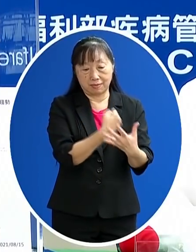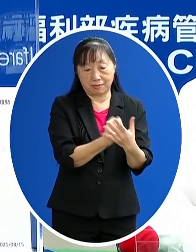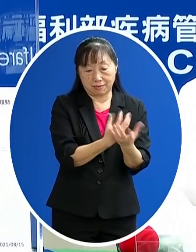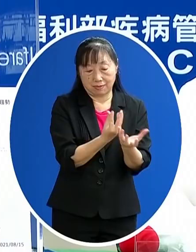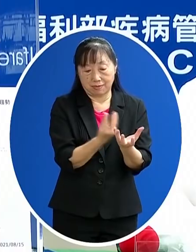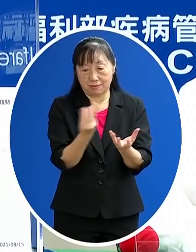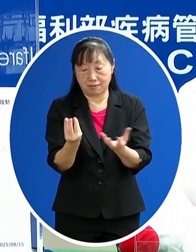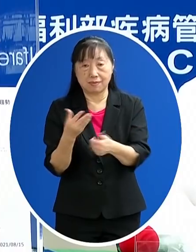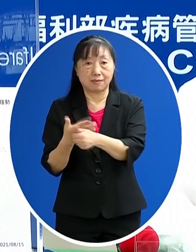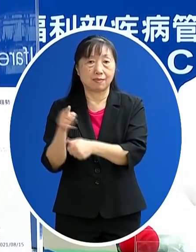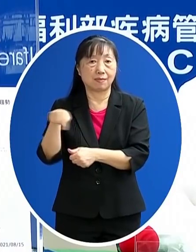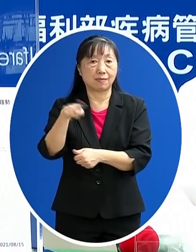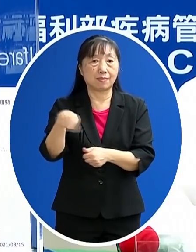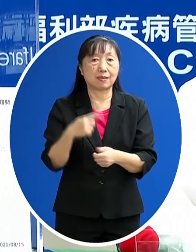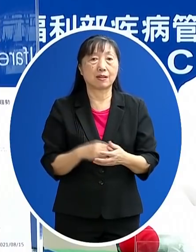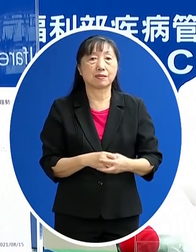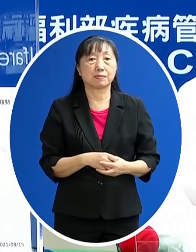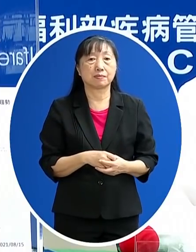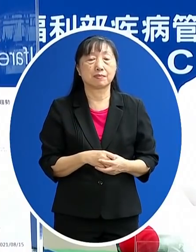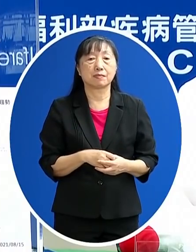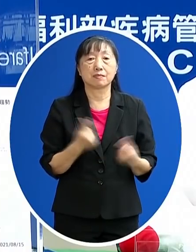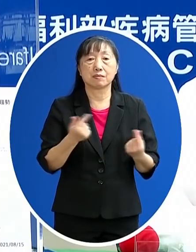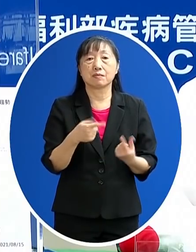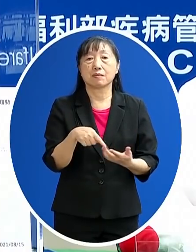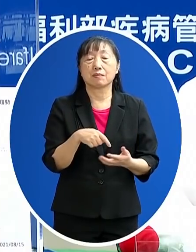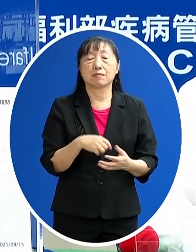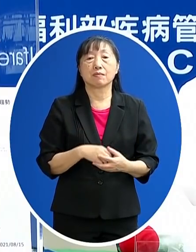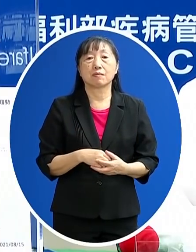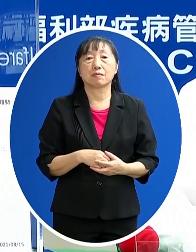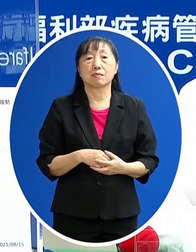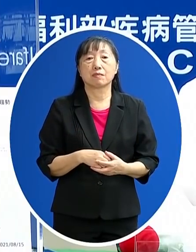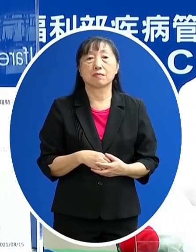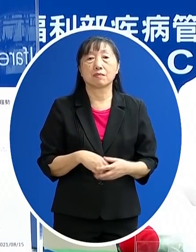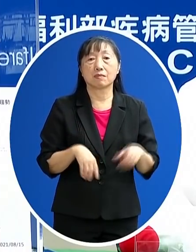分。那尤其在我们在哈，等于是